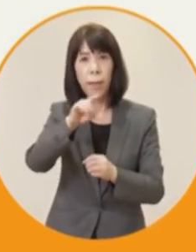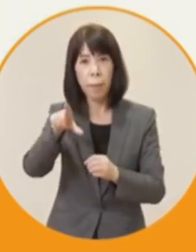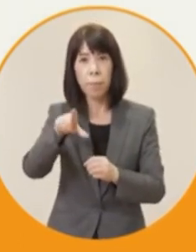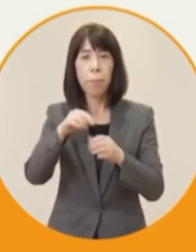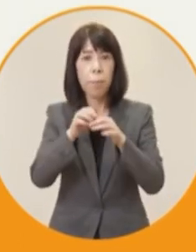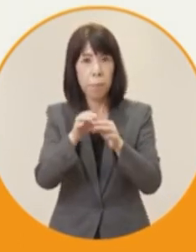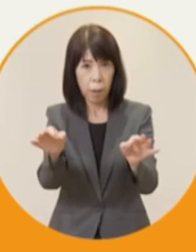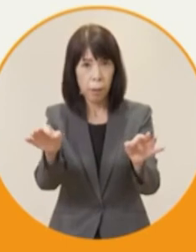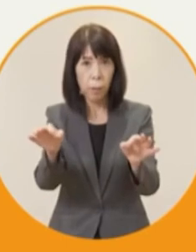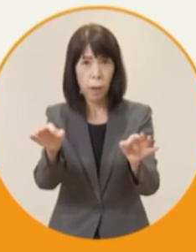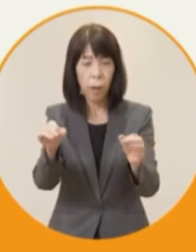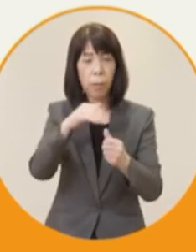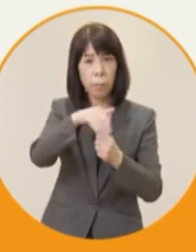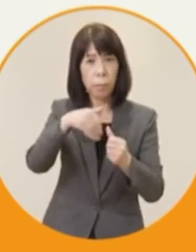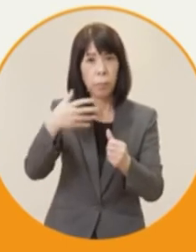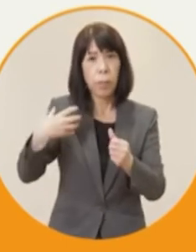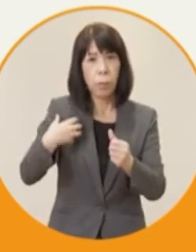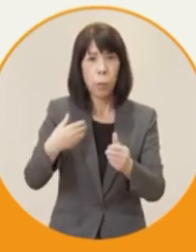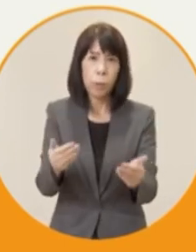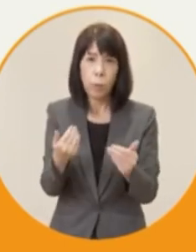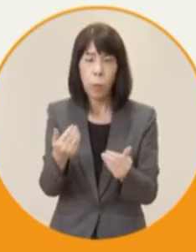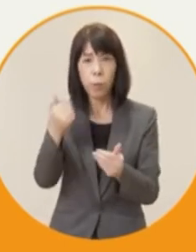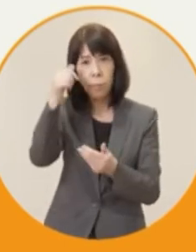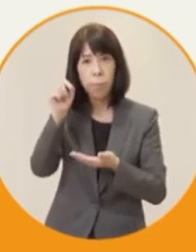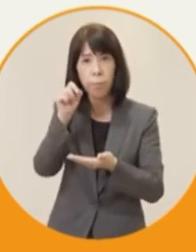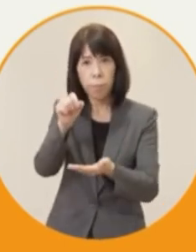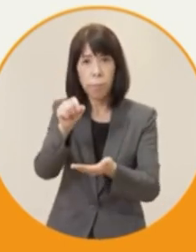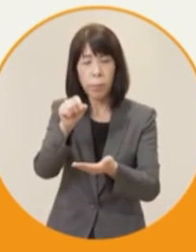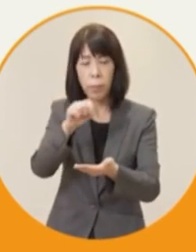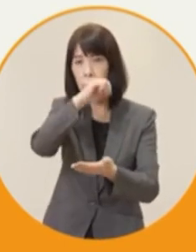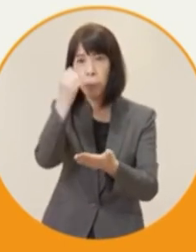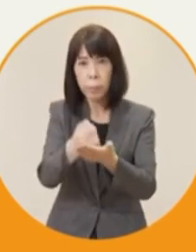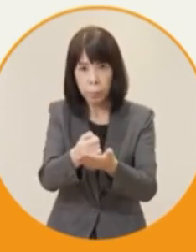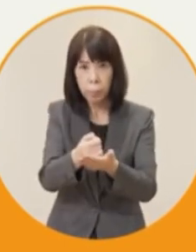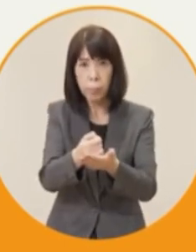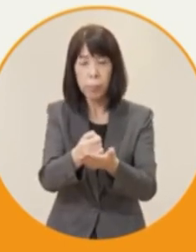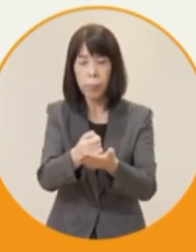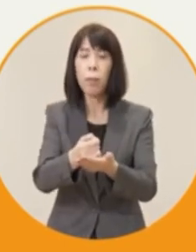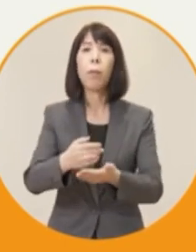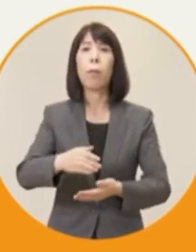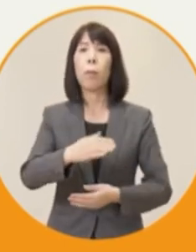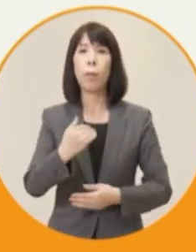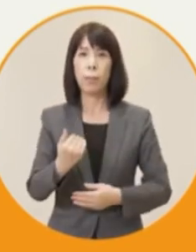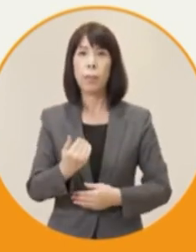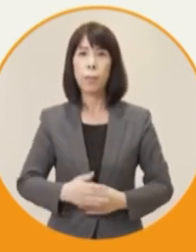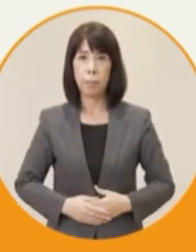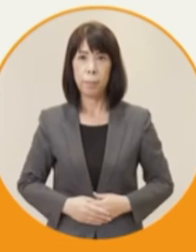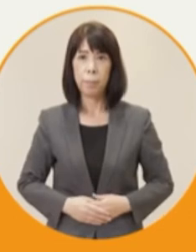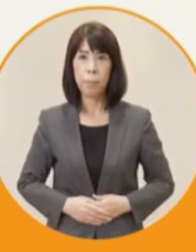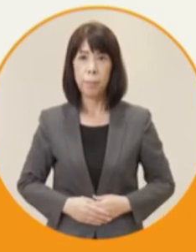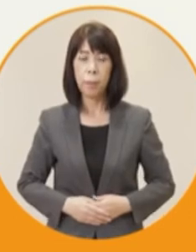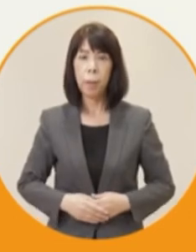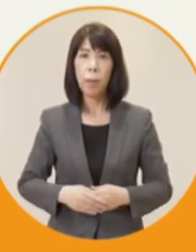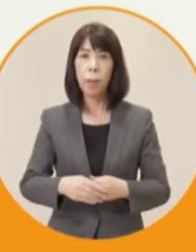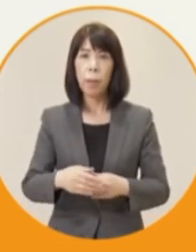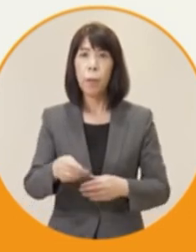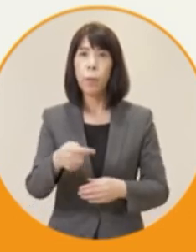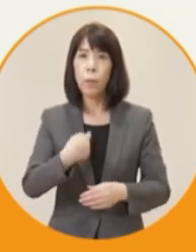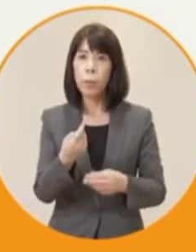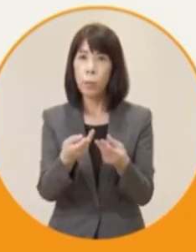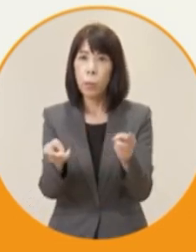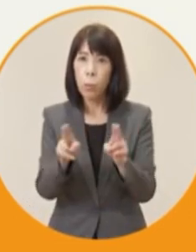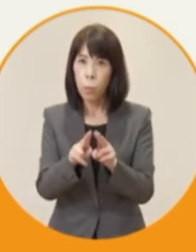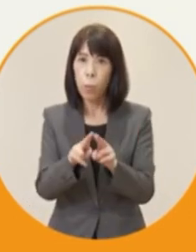の現金給付や孤独担当大臣を真っ先に提案し実現したのも私たち国民民主党です。国民民主党